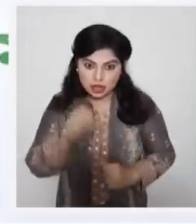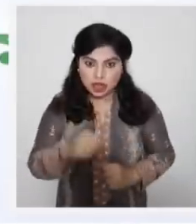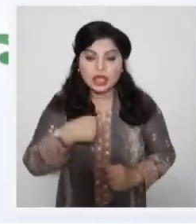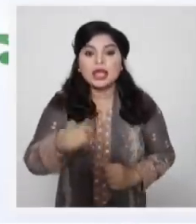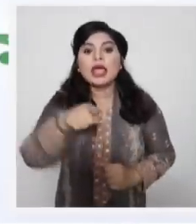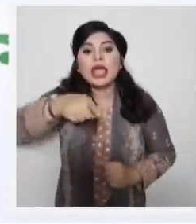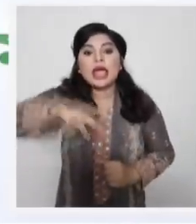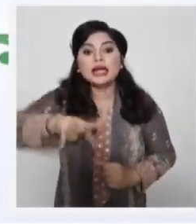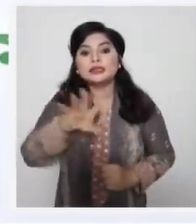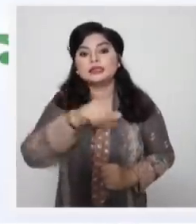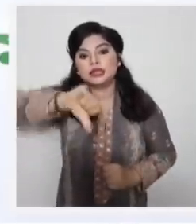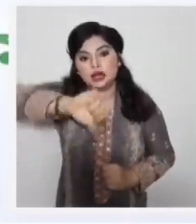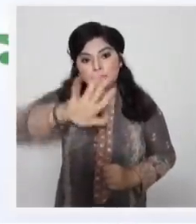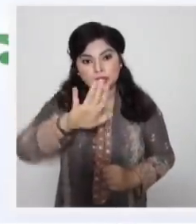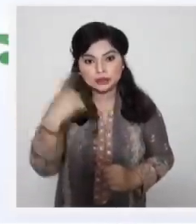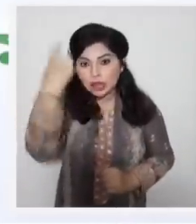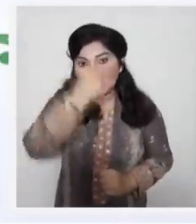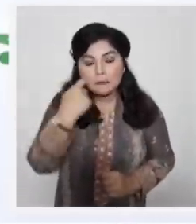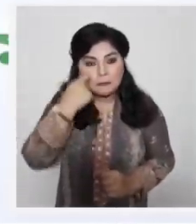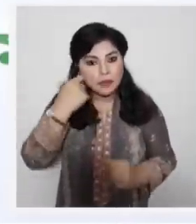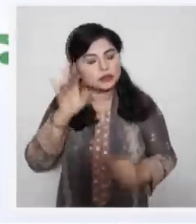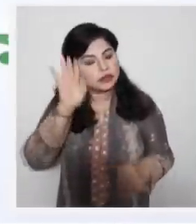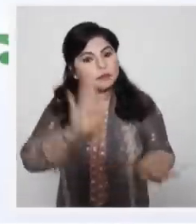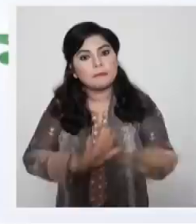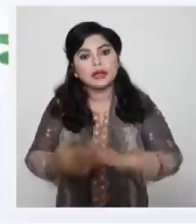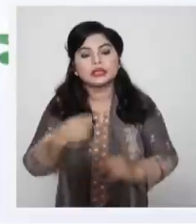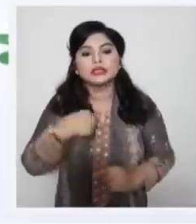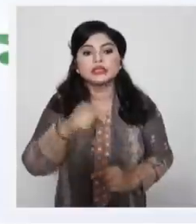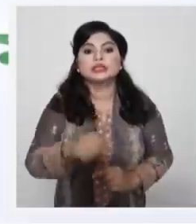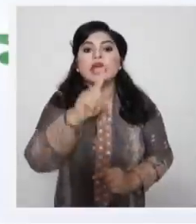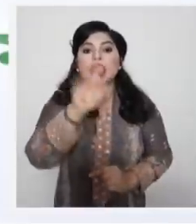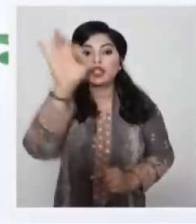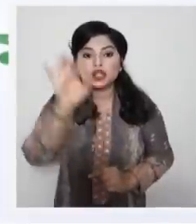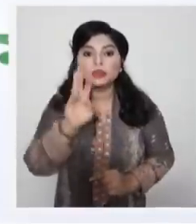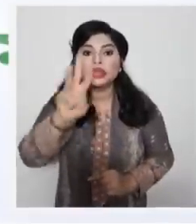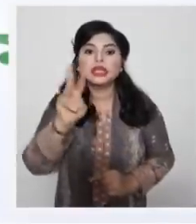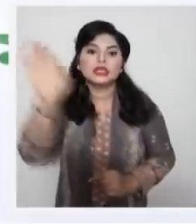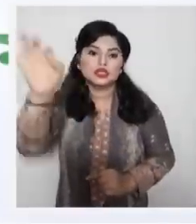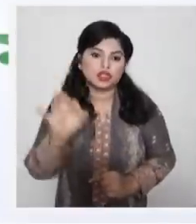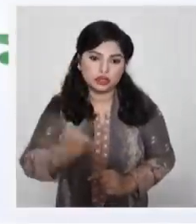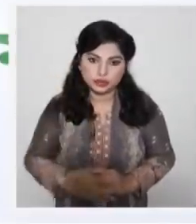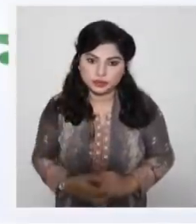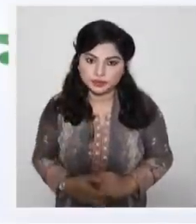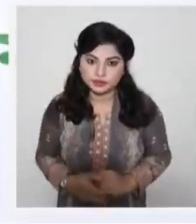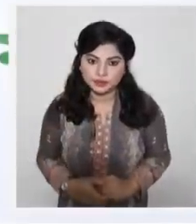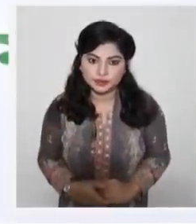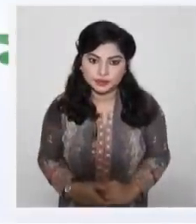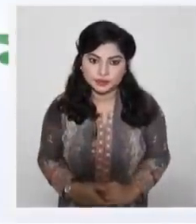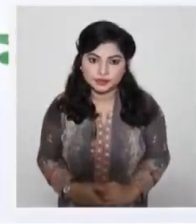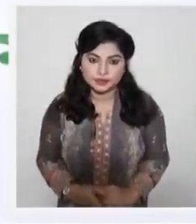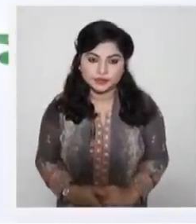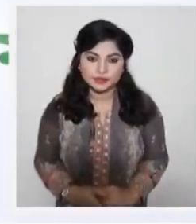গত 24 ঘন্টায় মৃত্যুবরণ করেছেন 46 জন, এ পর্যন্ত 1,095 জন। শনাক্ত বিবেচনায় মৃত্যুর